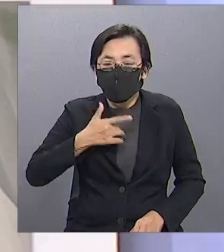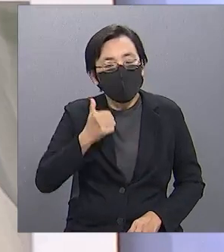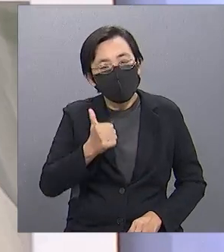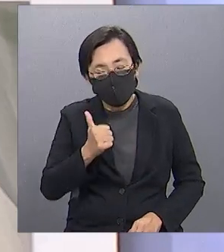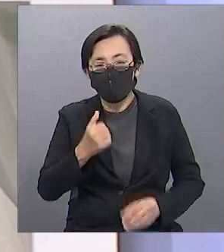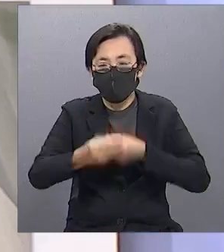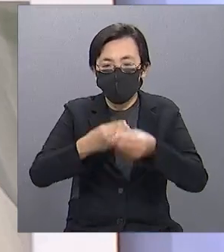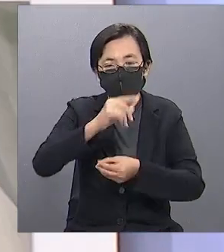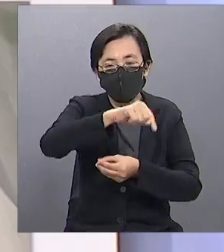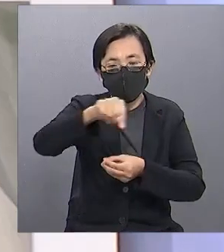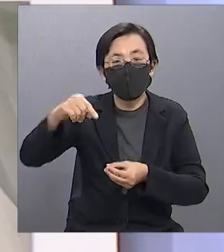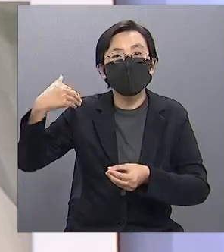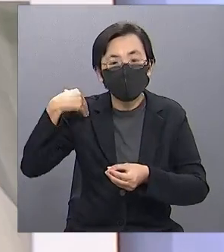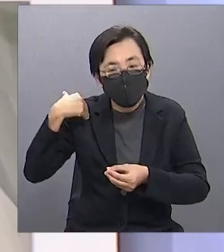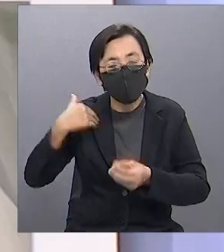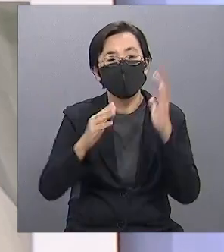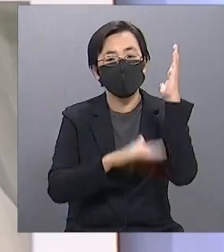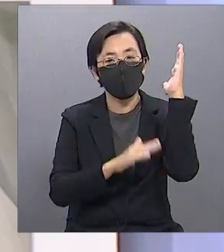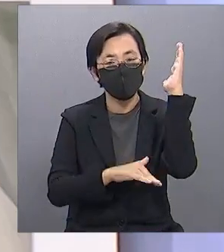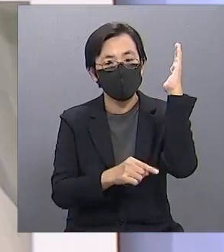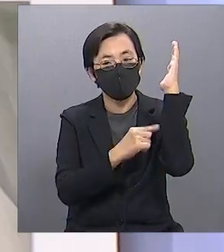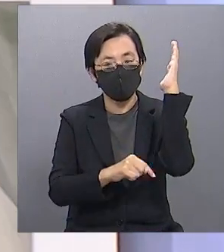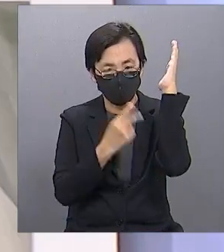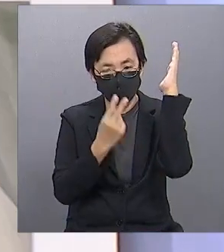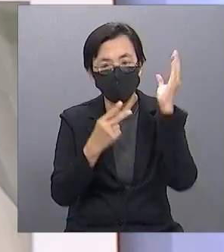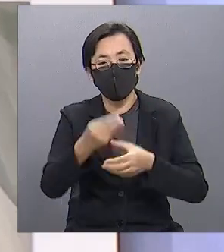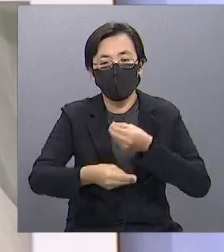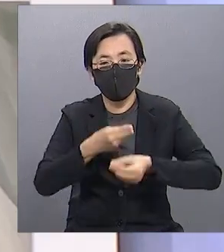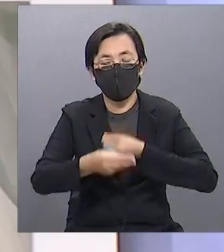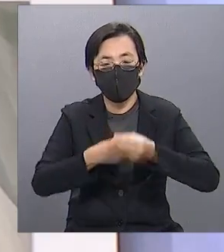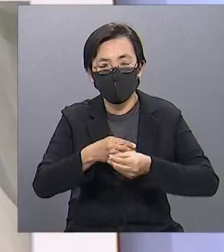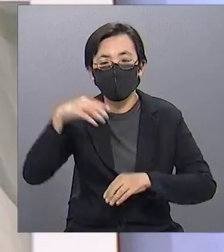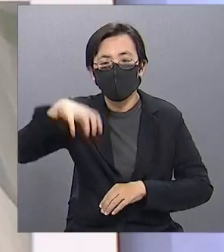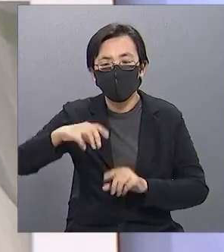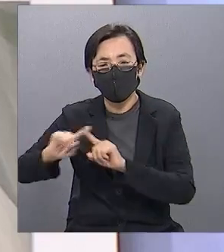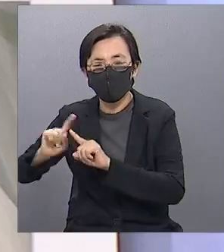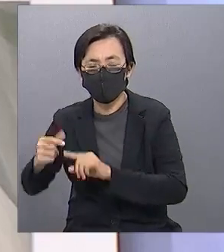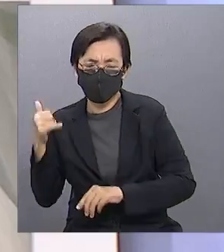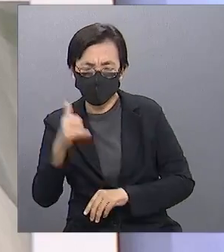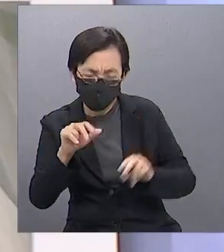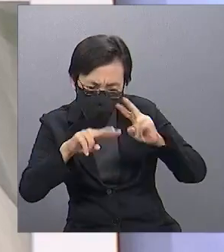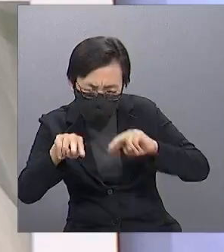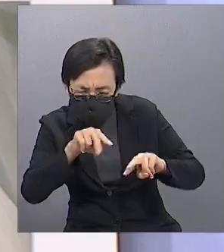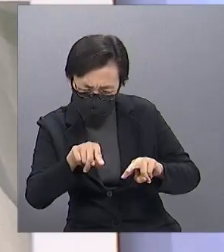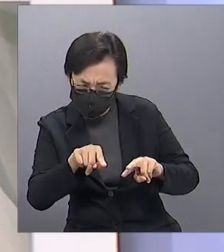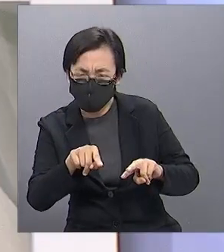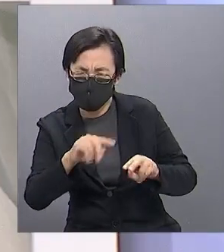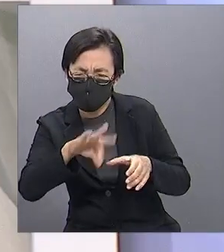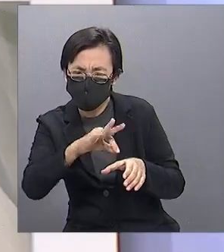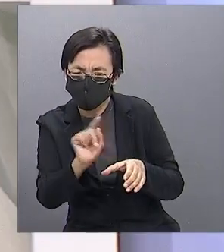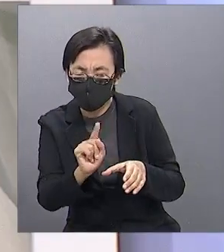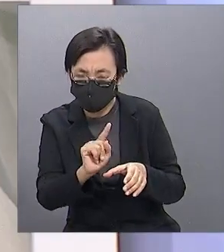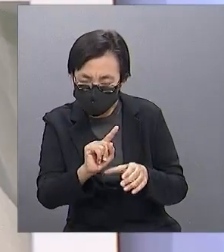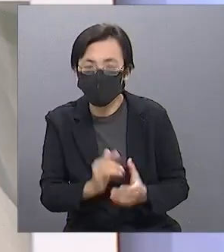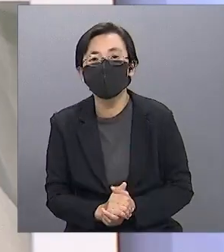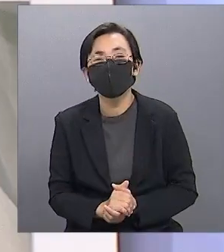ในพื้นที่ภาคใต้ซึ่งก่อนหน้านี้ทางหน่วยงานที่เกี่ยวข้องเขาก็เลยลงพื้นที่เพื่อที่จะไปตรวจสอบนะครับหนึ่งในนั้นก็คือทางมูลนิ